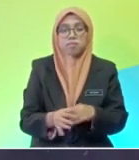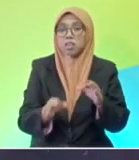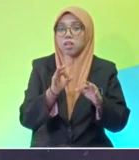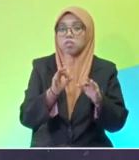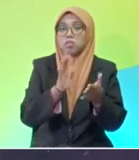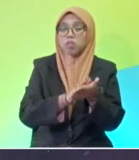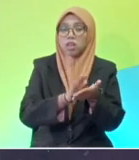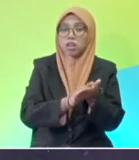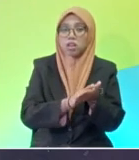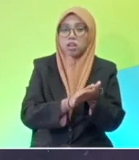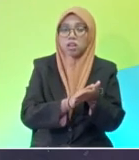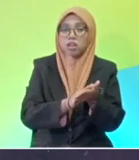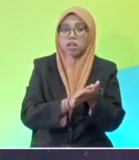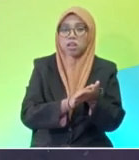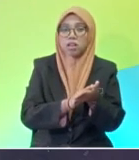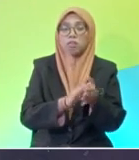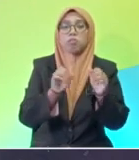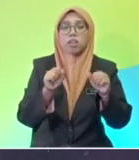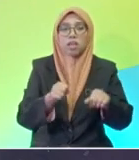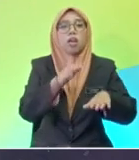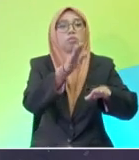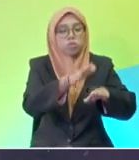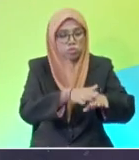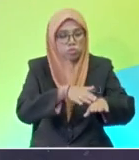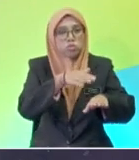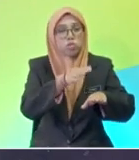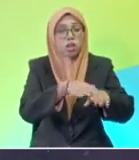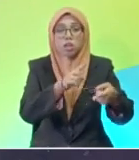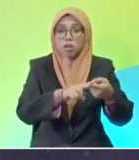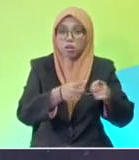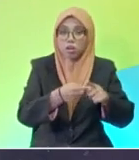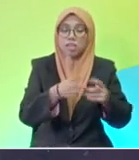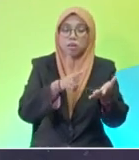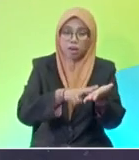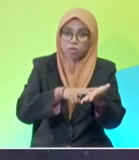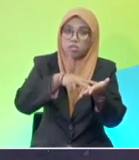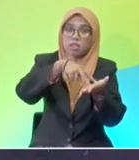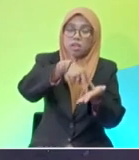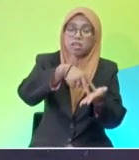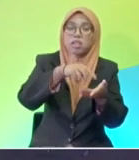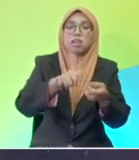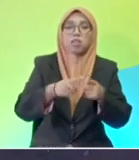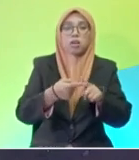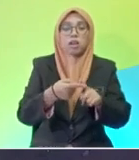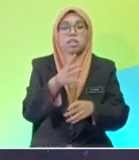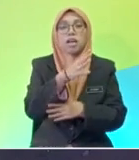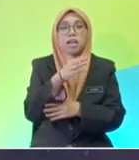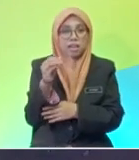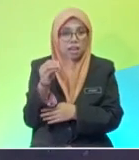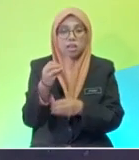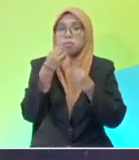boleh pucuk kawan dulu hmm Bangunkan aku dan bagi tahu guru